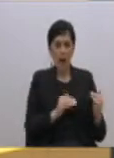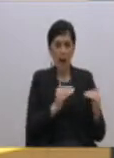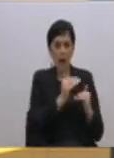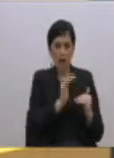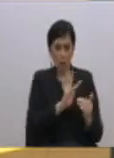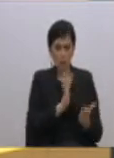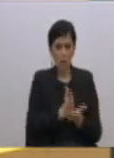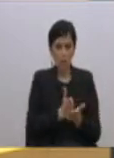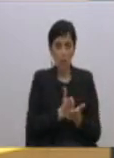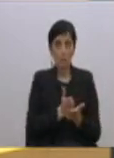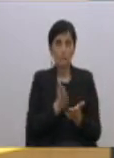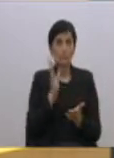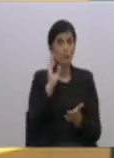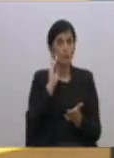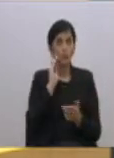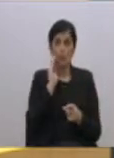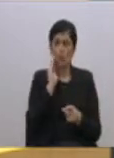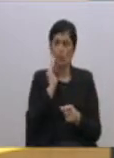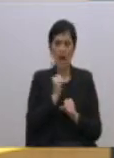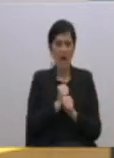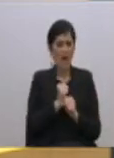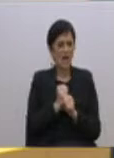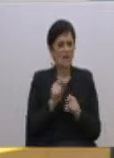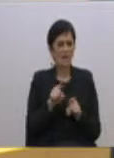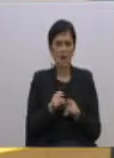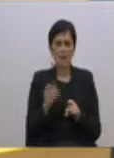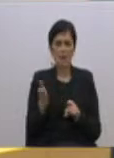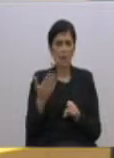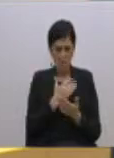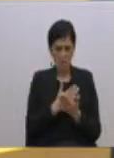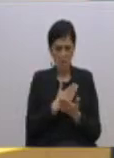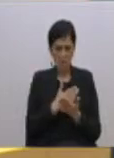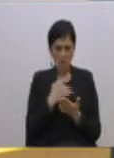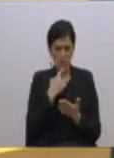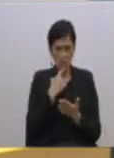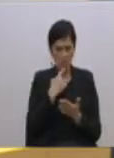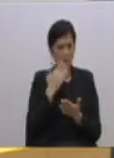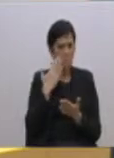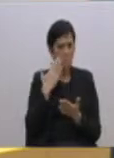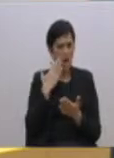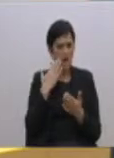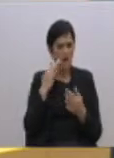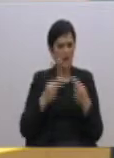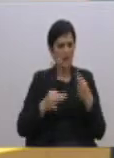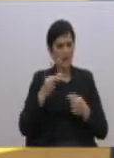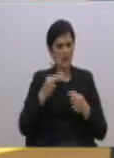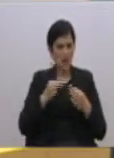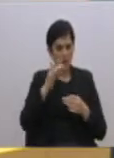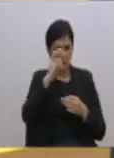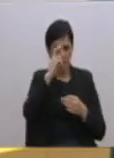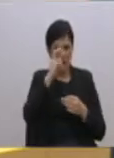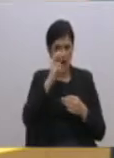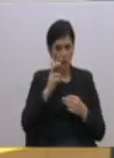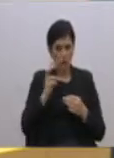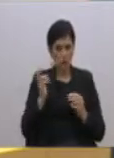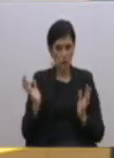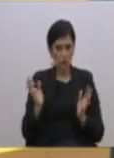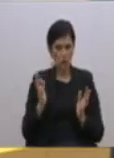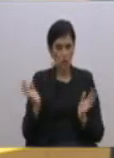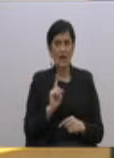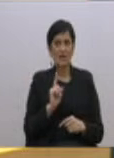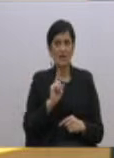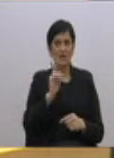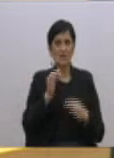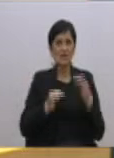და როდესაც ამას საკეთებენ უკვე ეჭვი მიჩდება სასამართლო ხელისუფლების გაჯანსაღებაზე მესაუბრებიან. არა,